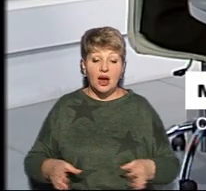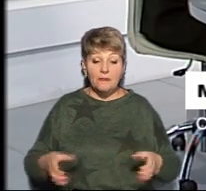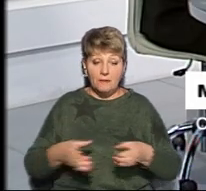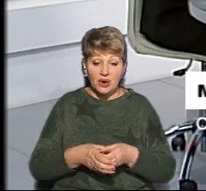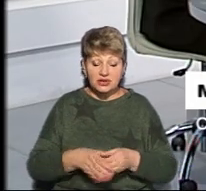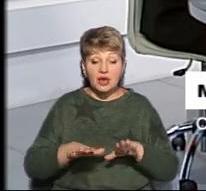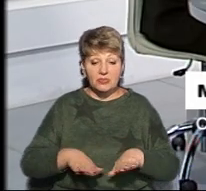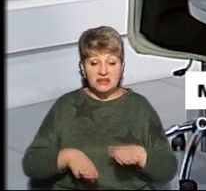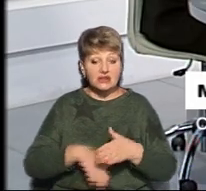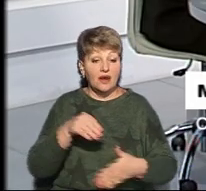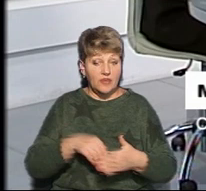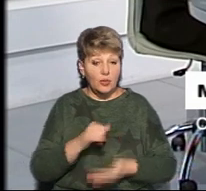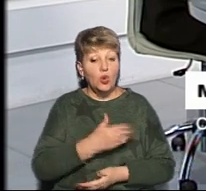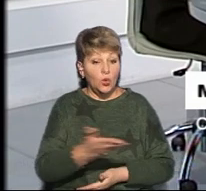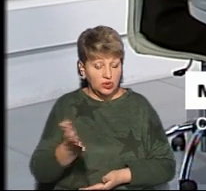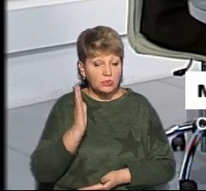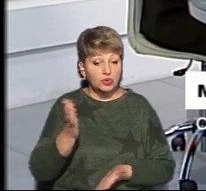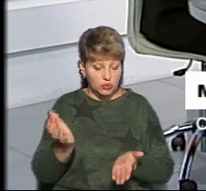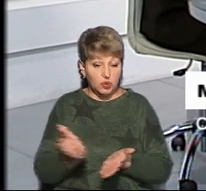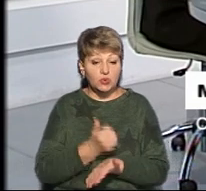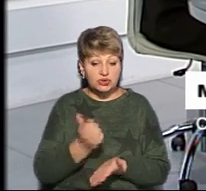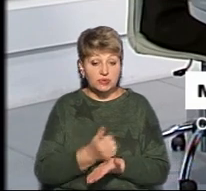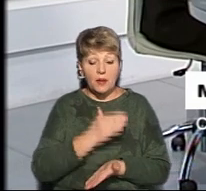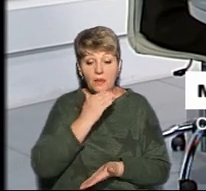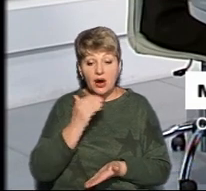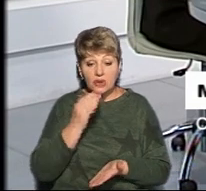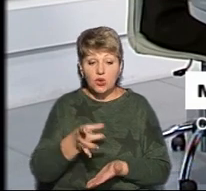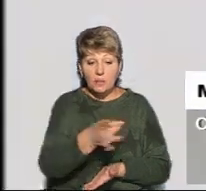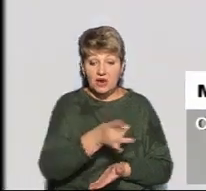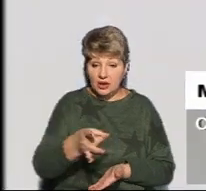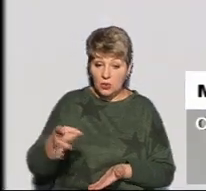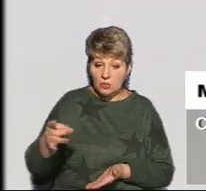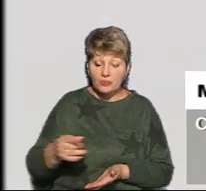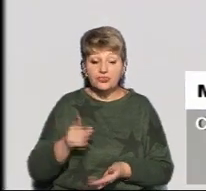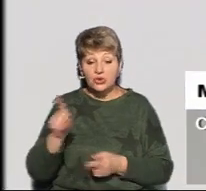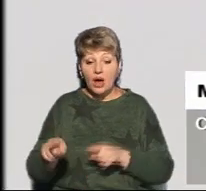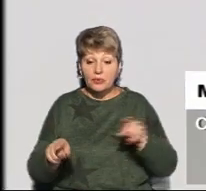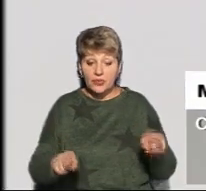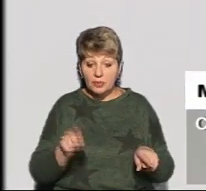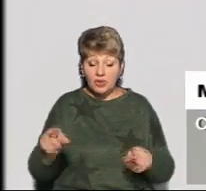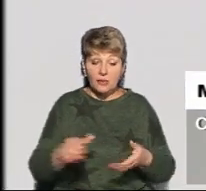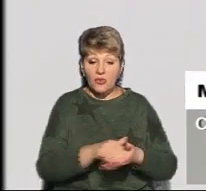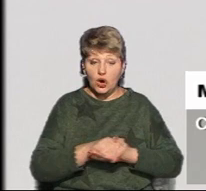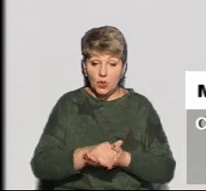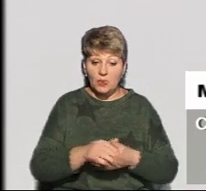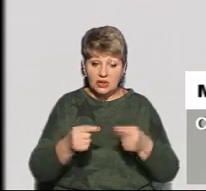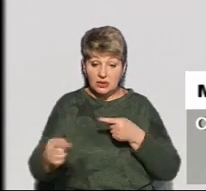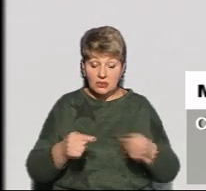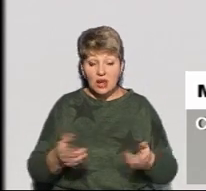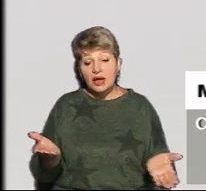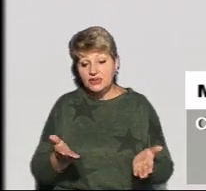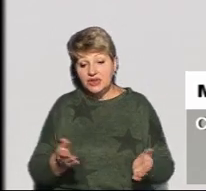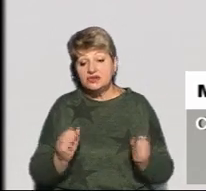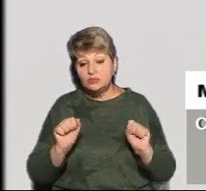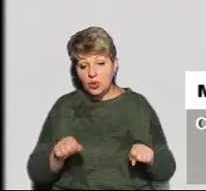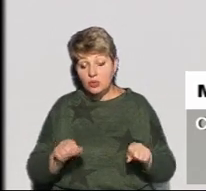якраз місцевих виборів. У них будуть успіхи дуже по багатьом регіонам, там локально, в тому місті, в тому, в тій громаді і так далі. Десь вони,